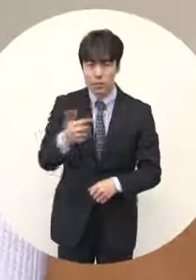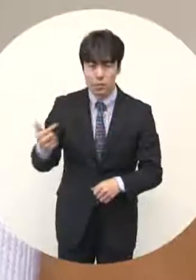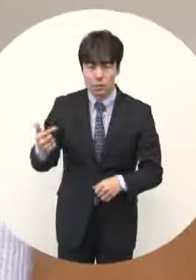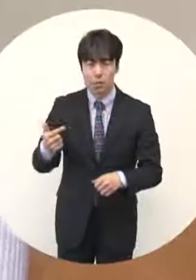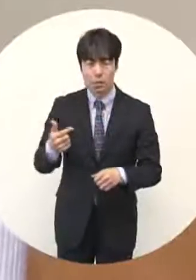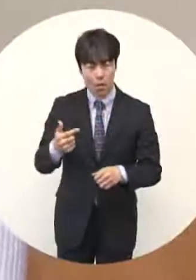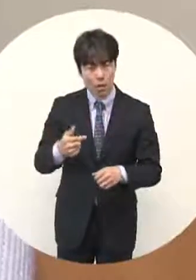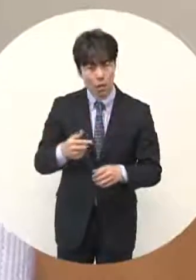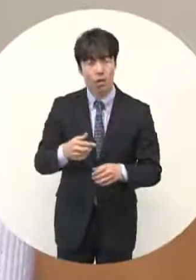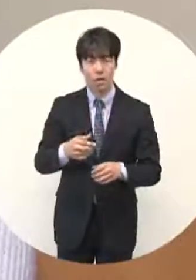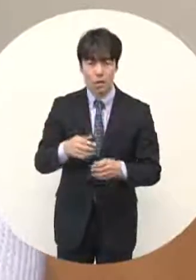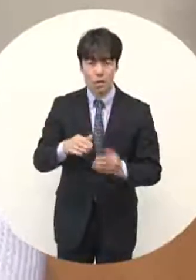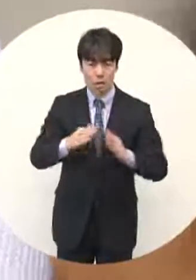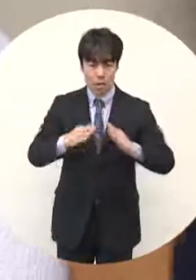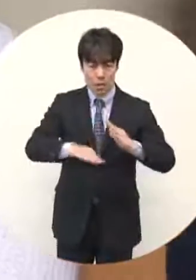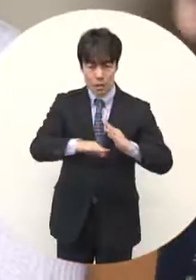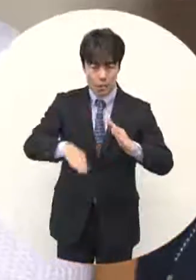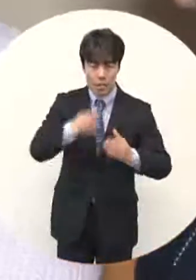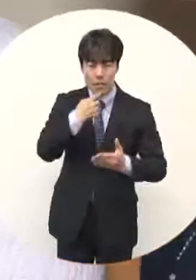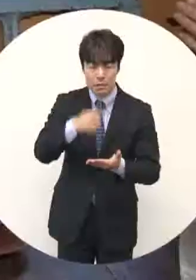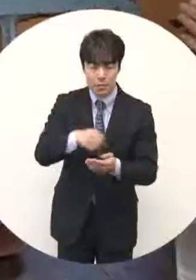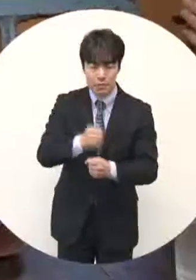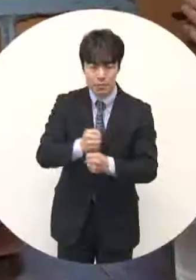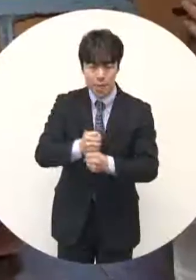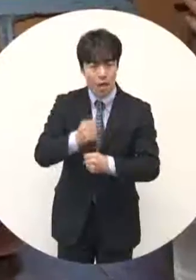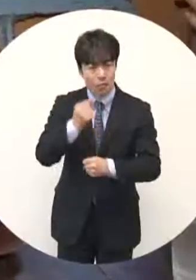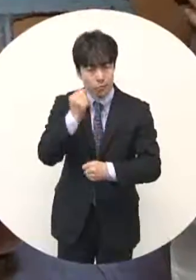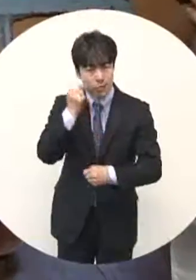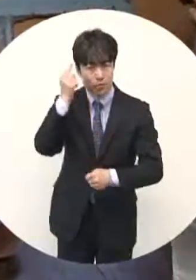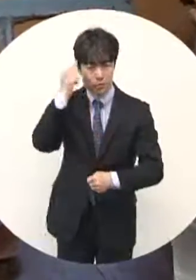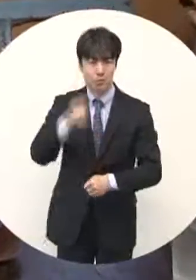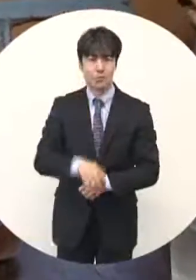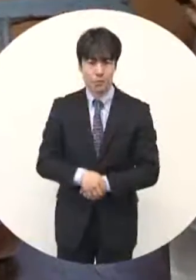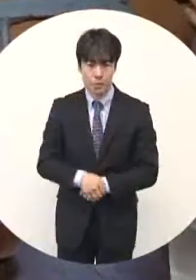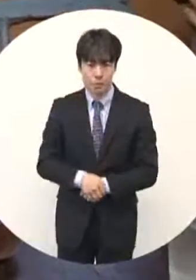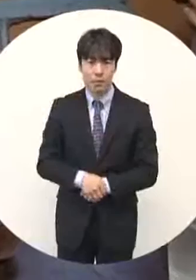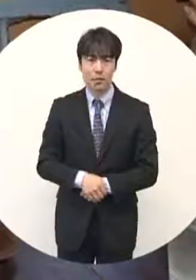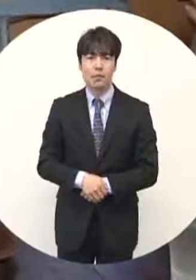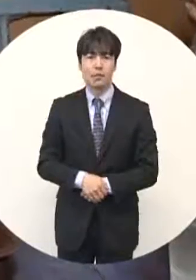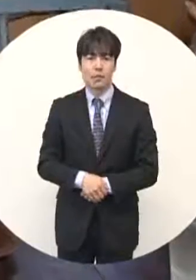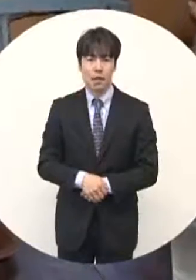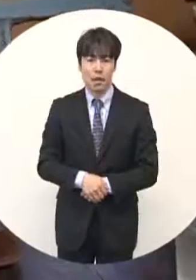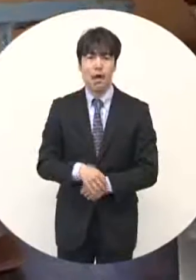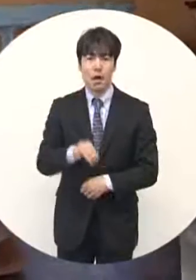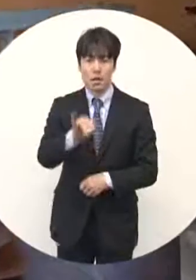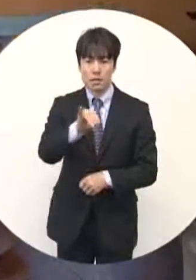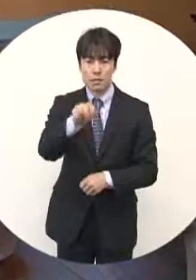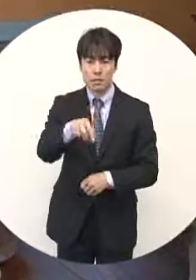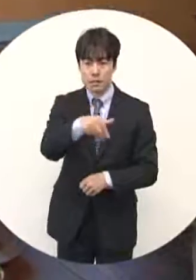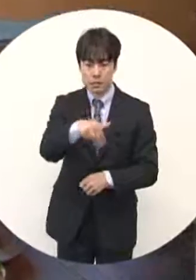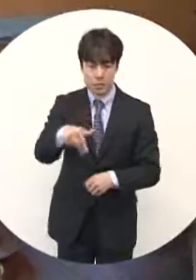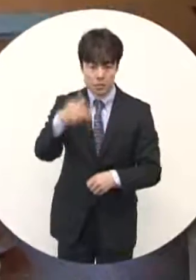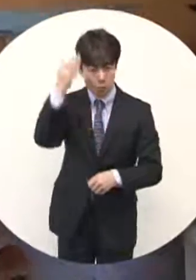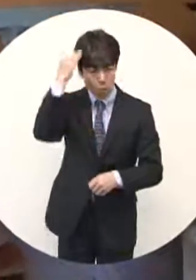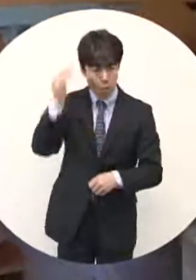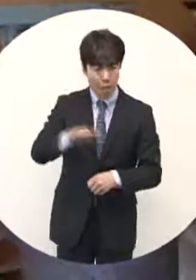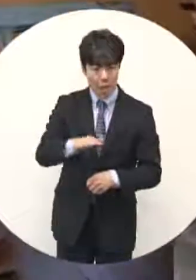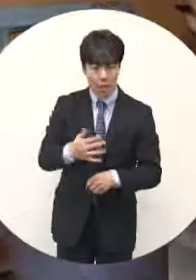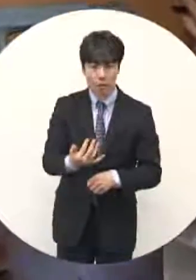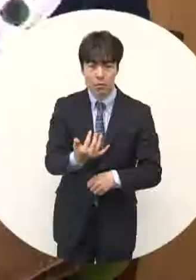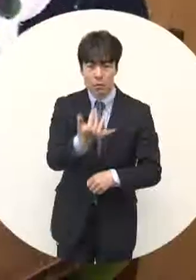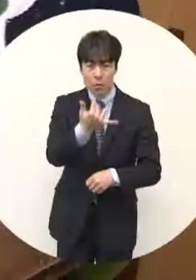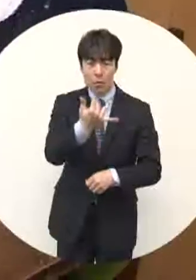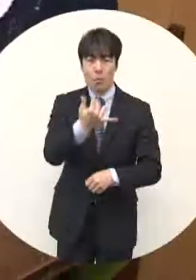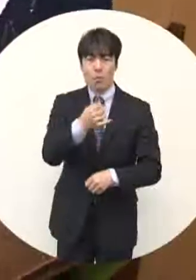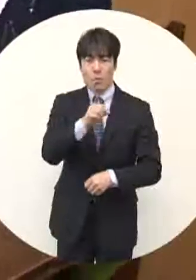作れない味ですよね。美味しい。 うん、このチーズの焦げたところがすごい香ばしくて美味しいです